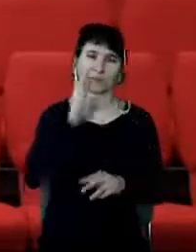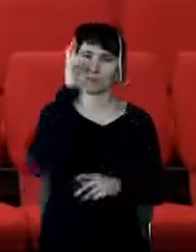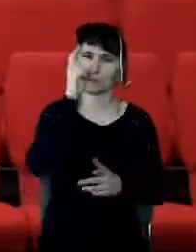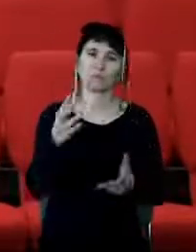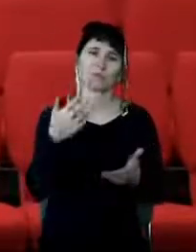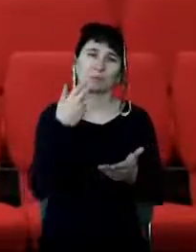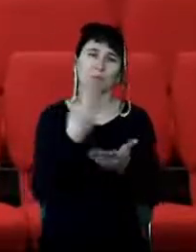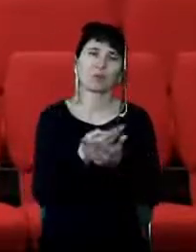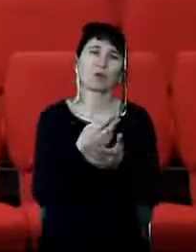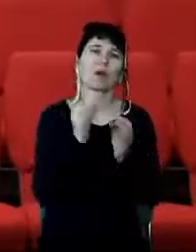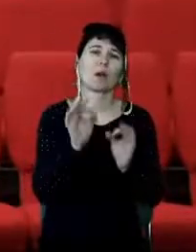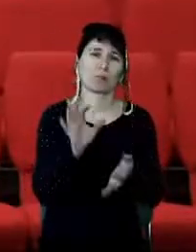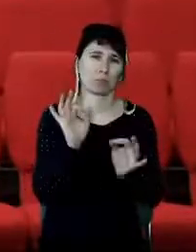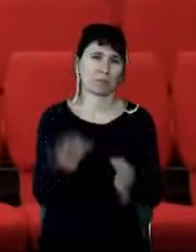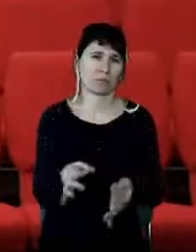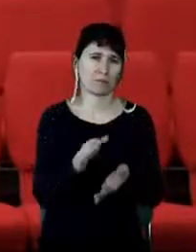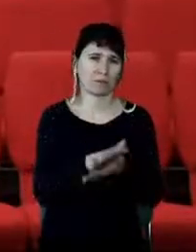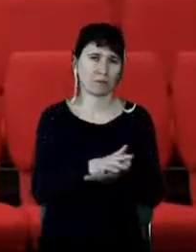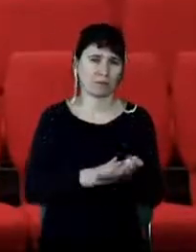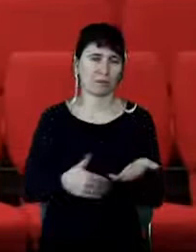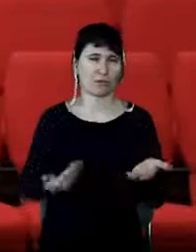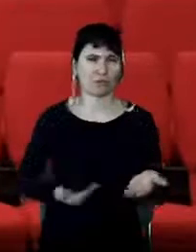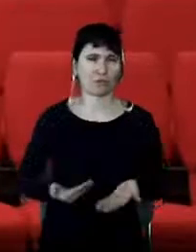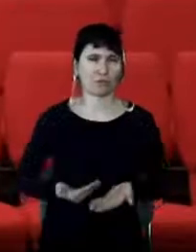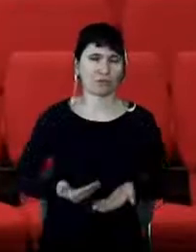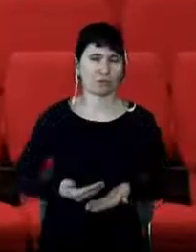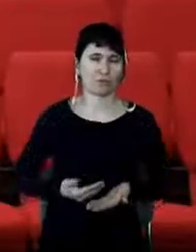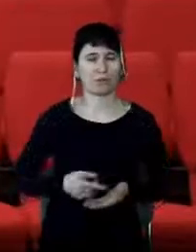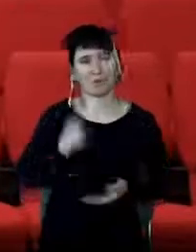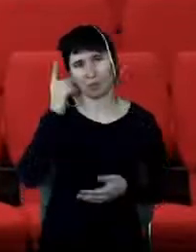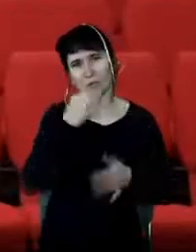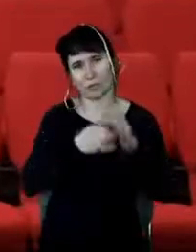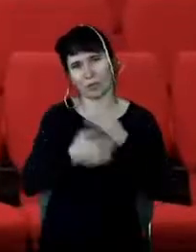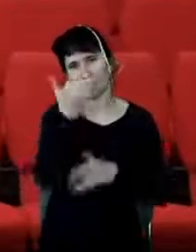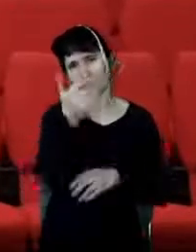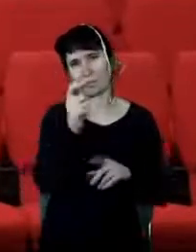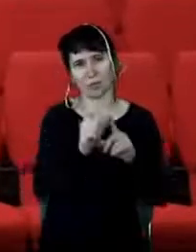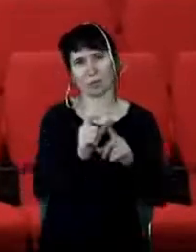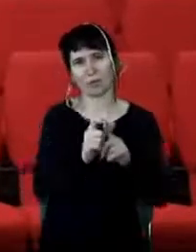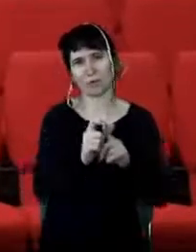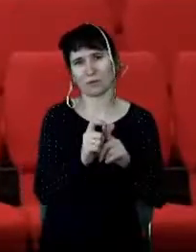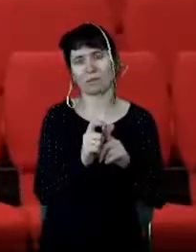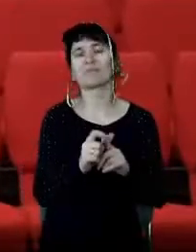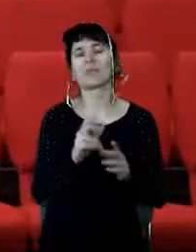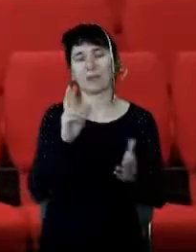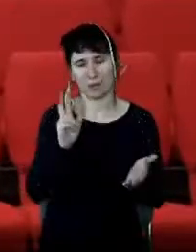нам покаже, як нам далі йти. І скаже слова, які потрібні будуть для нас. Амінь.